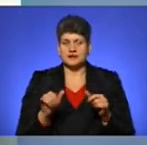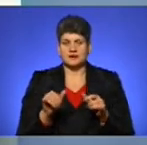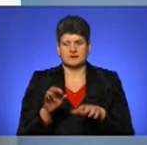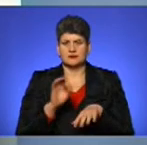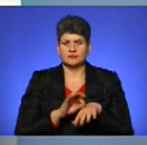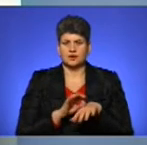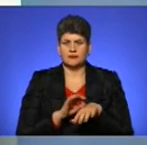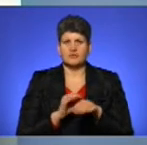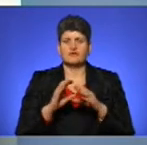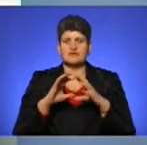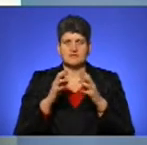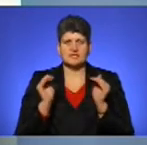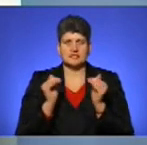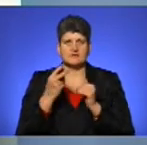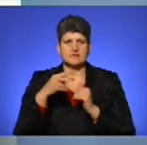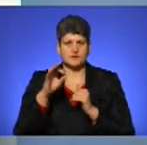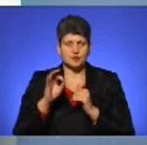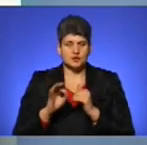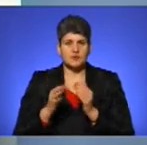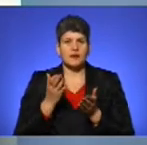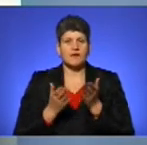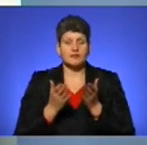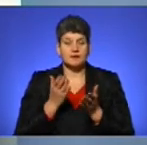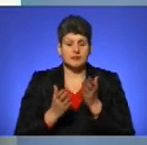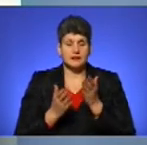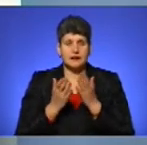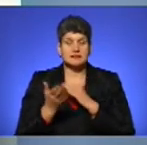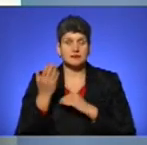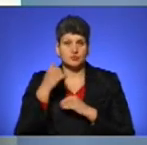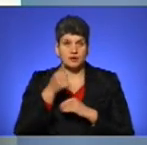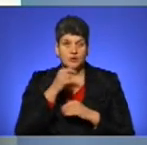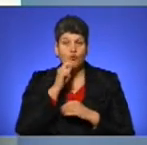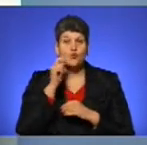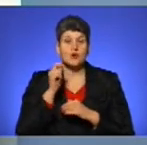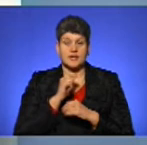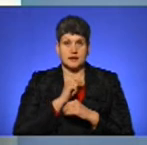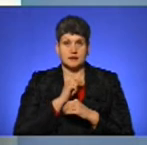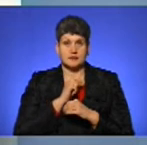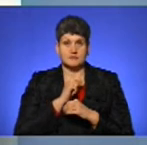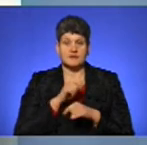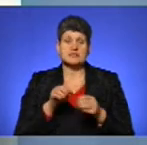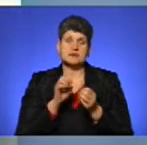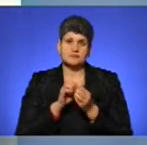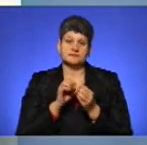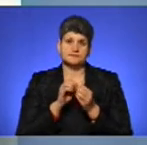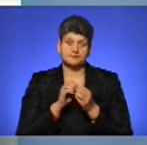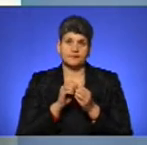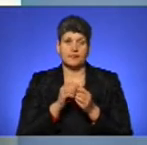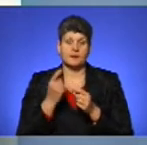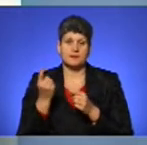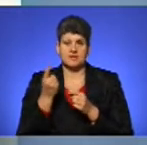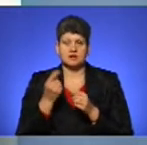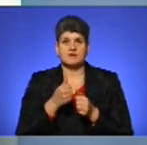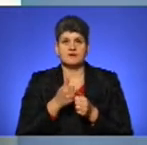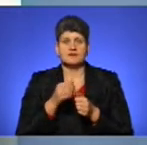в цілому знизилось на 20%. Проте, за даними на минулий рік, в Україні, Україна все ж таки залишається лідером у Східній